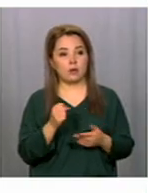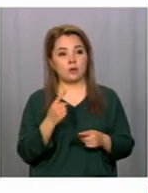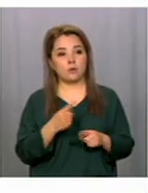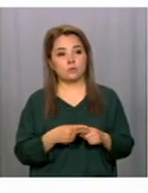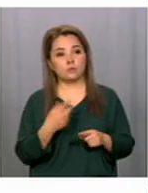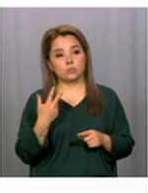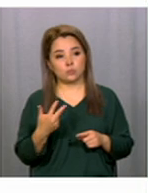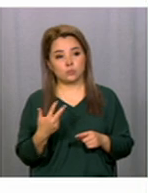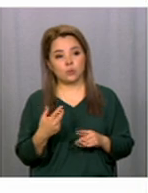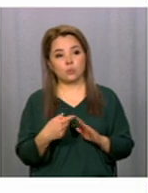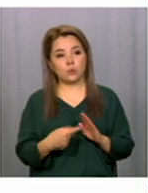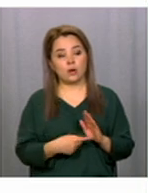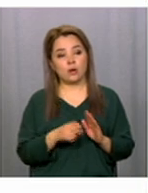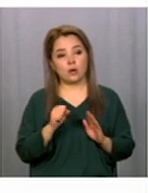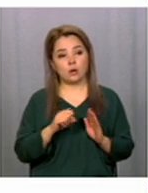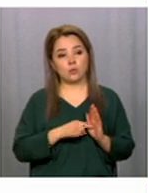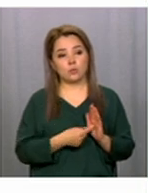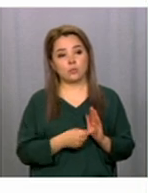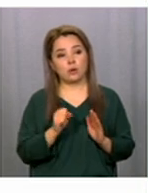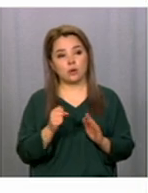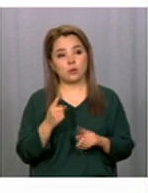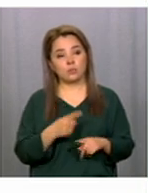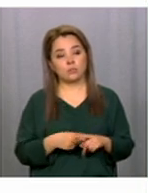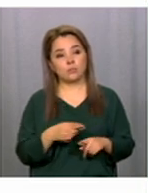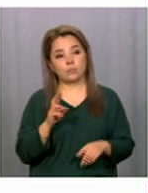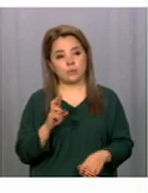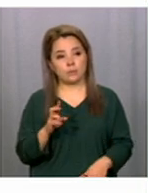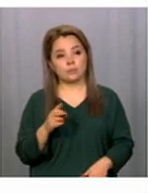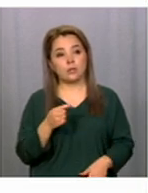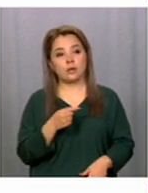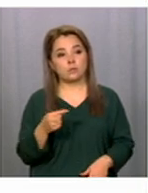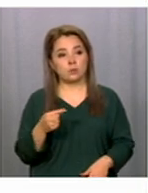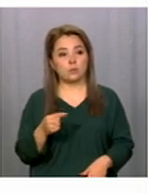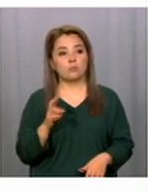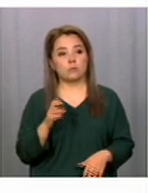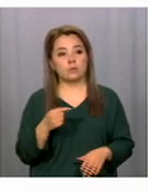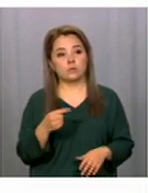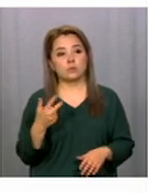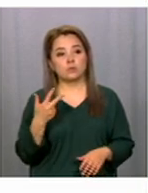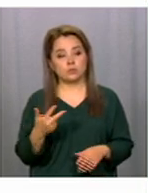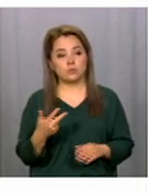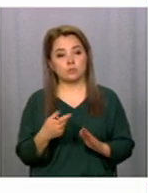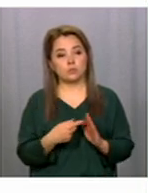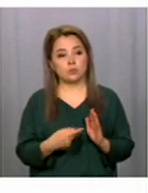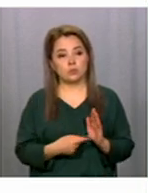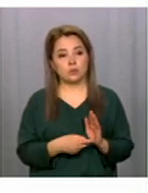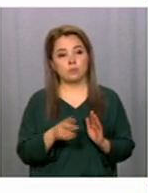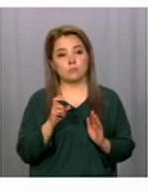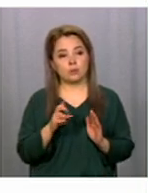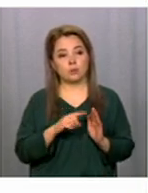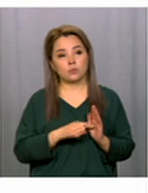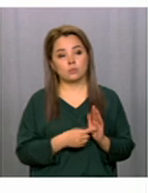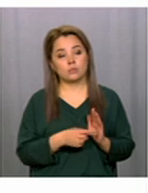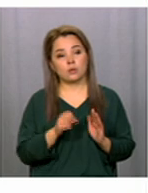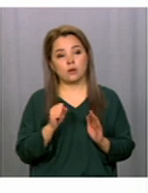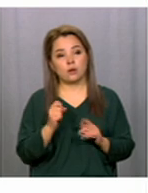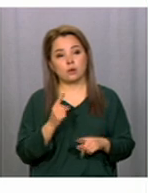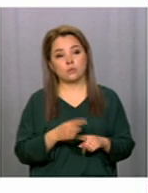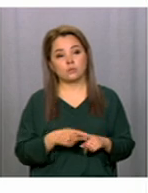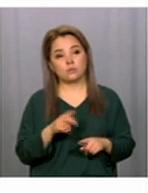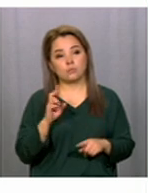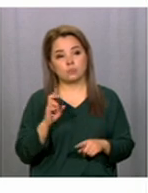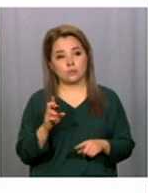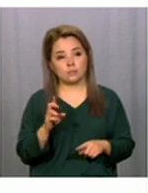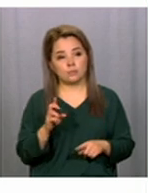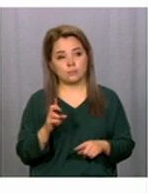3 бөлу А көбейтілген А қосу Б азайту. Б азайту 3 бөлінген Б көбейтілген А қосу